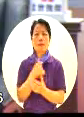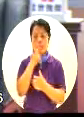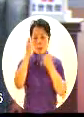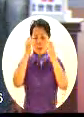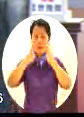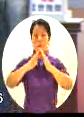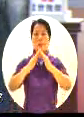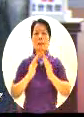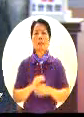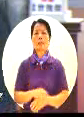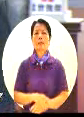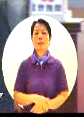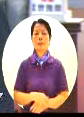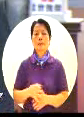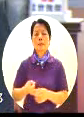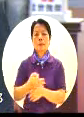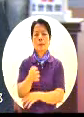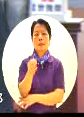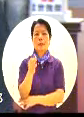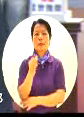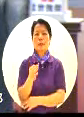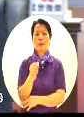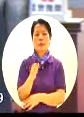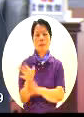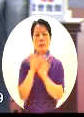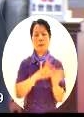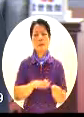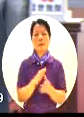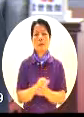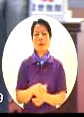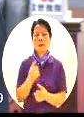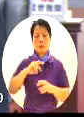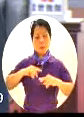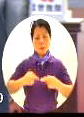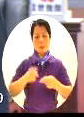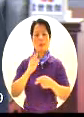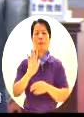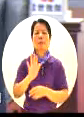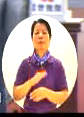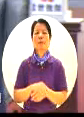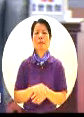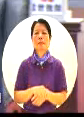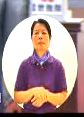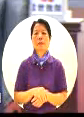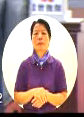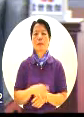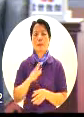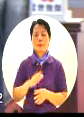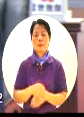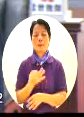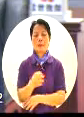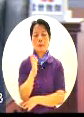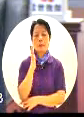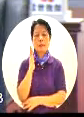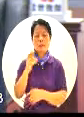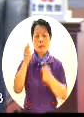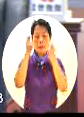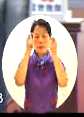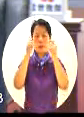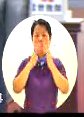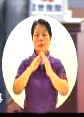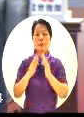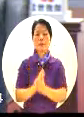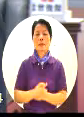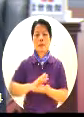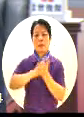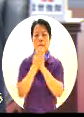雄市的财务状况有所改善了哈。高雄市财政也是说，并这